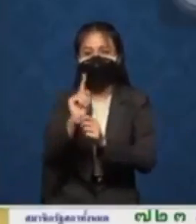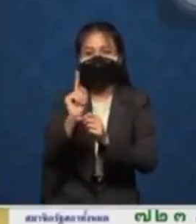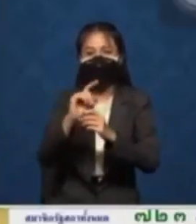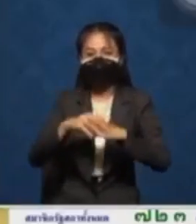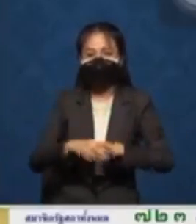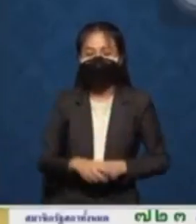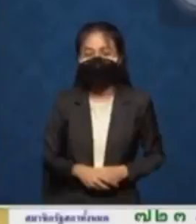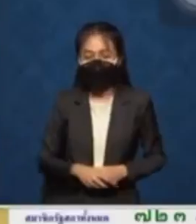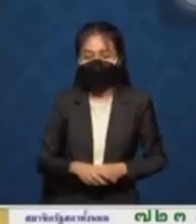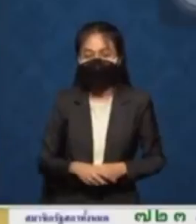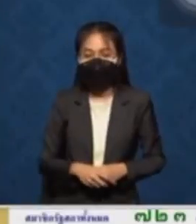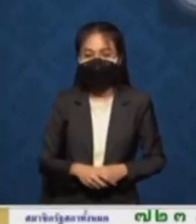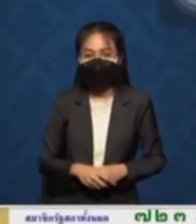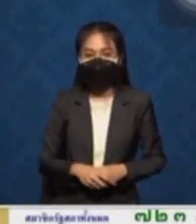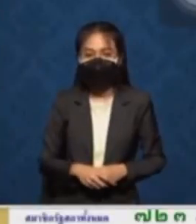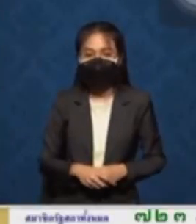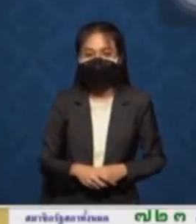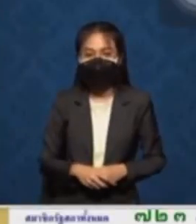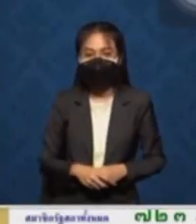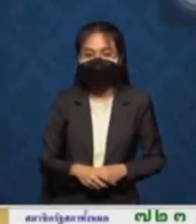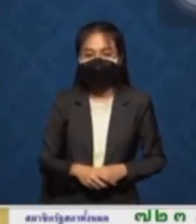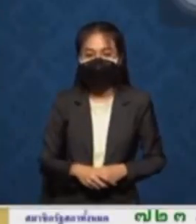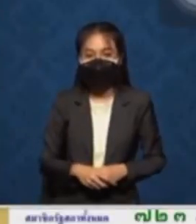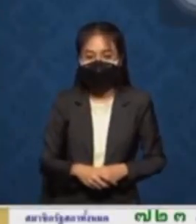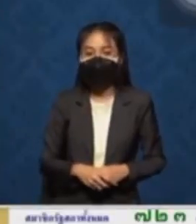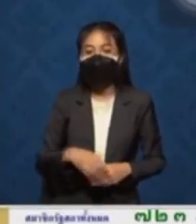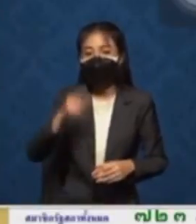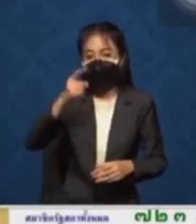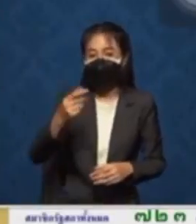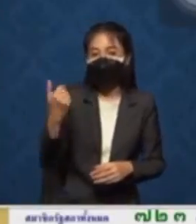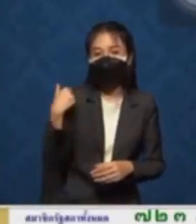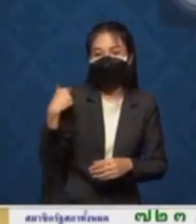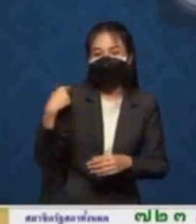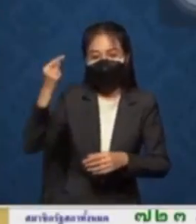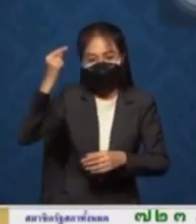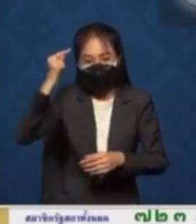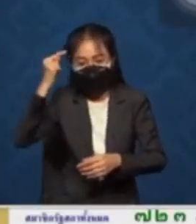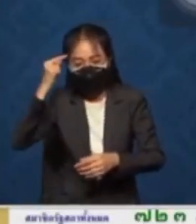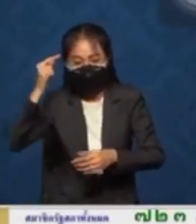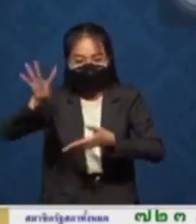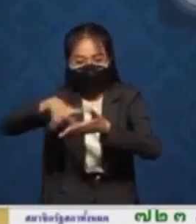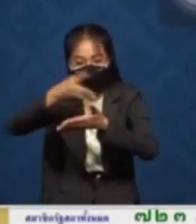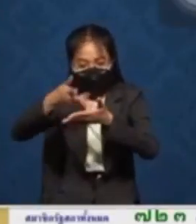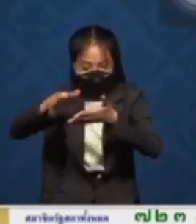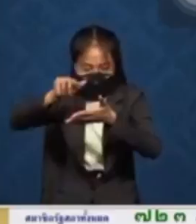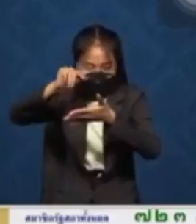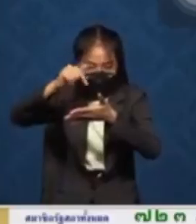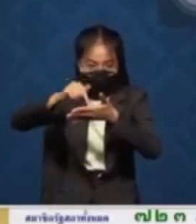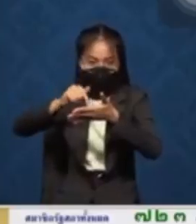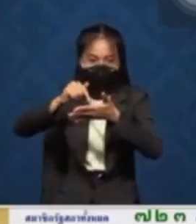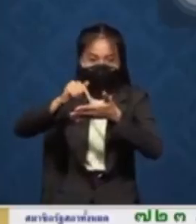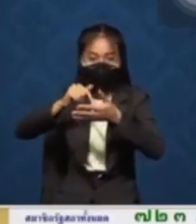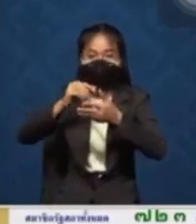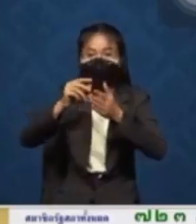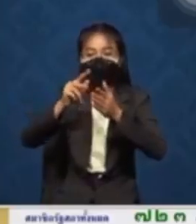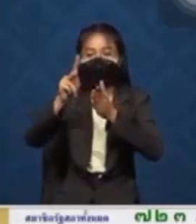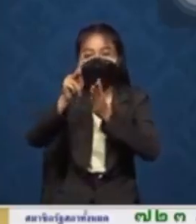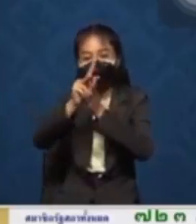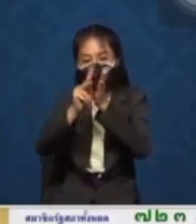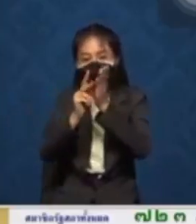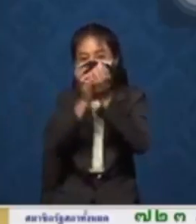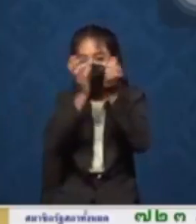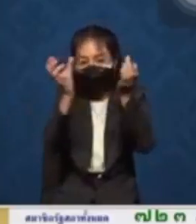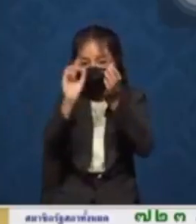ำมาสู่ภูมิคุ้มกันอย่างเต็มรูปแบบก็จำเป็นจะต้องเป็นการร่างรัฐธรรมนูญฉบับใหม่โดยประชาชนเจ้าของประเทศผ่านสสรที่มาจาก